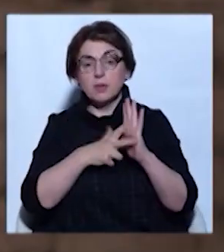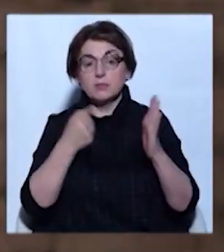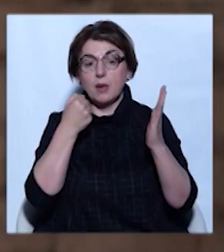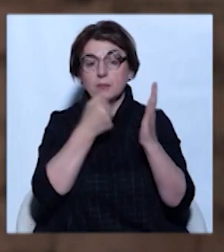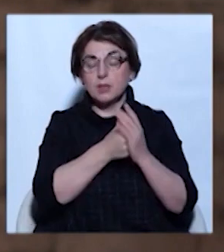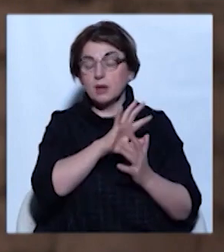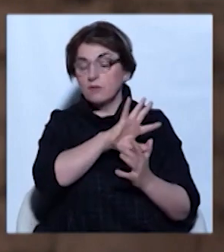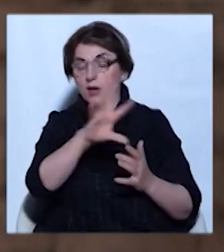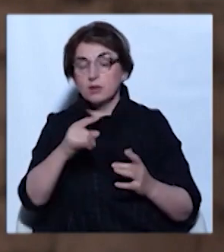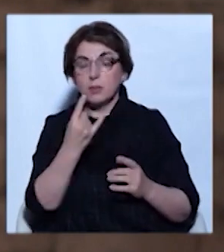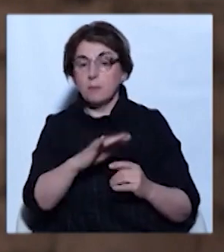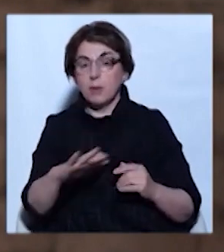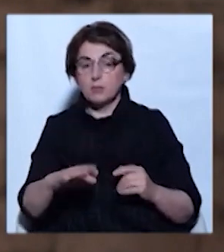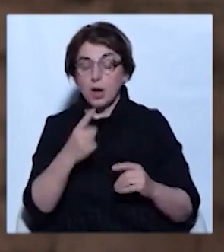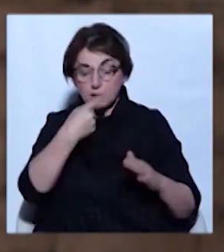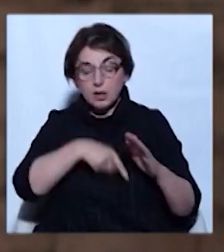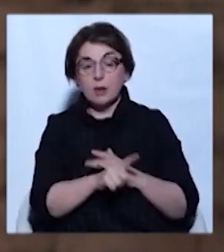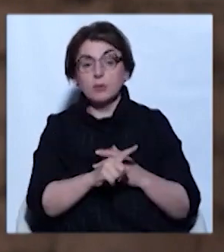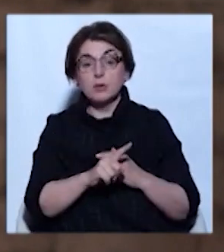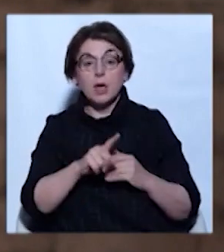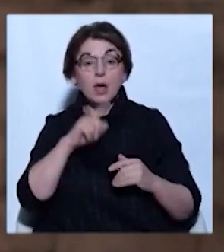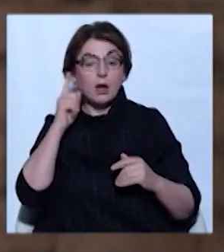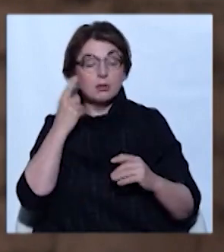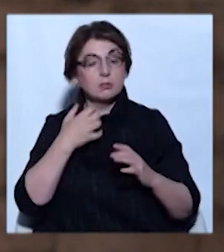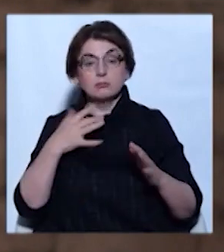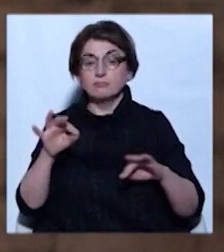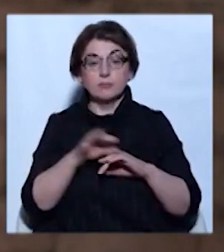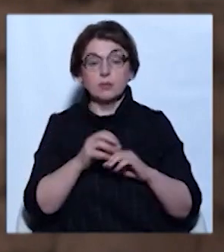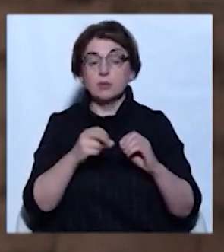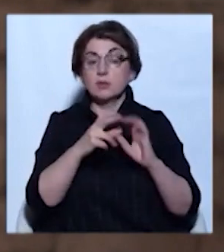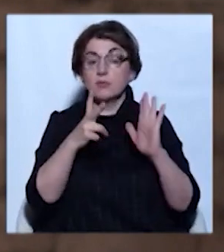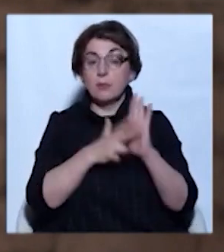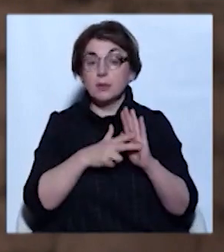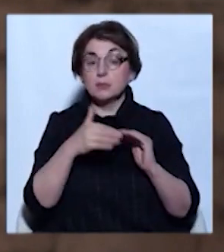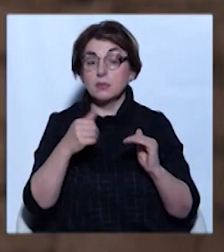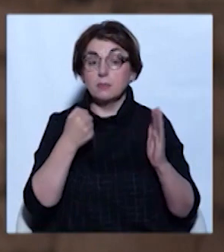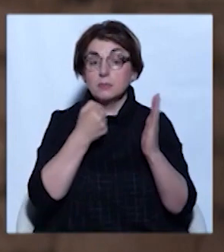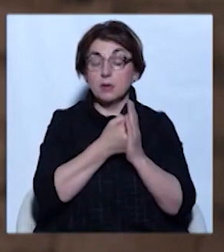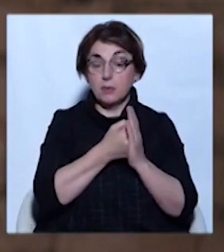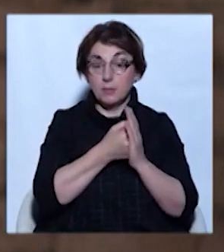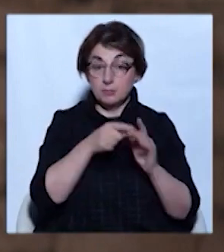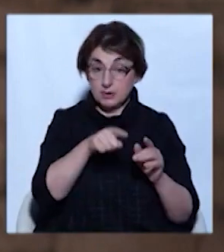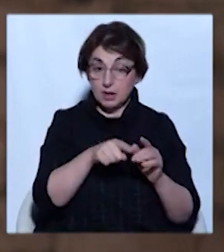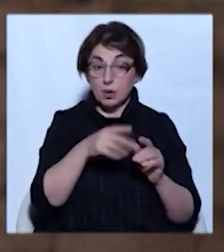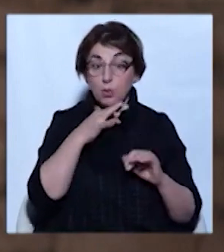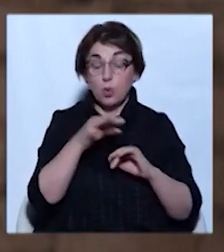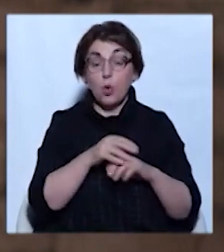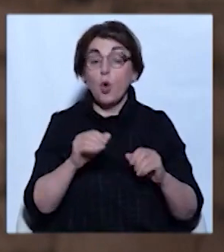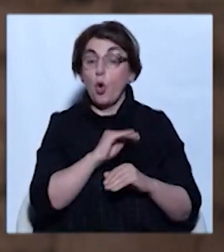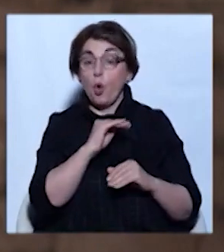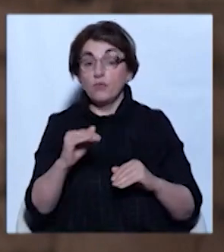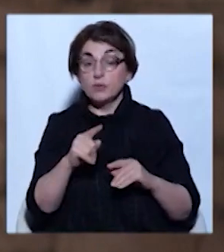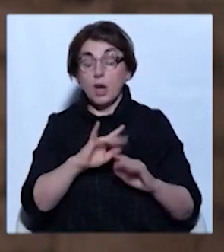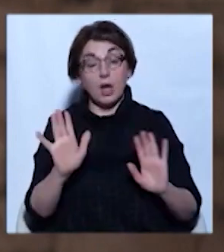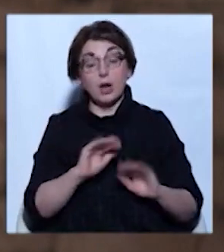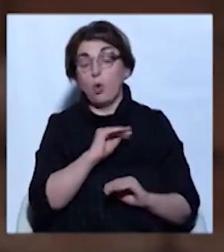Հետևաբար վաղ ամուսնությունը դա մինչև 18 տարեկանի պաշտոնապես կամ ոչ պաշտոնական ամուսնությունն է։ Ներկադրությամբ վրաստանում